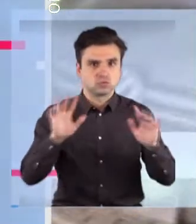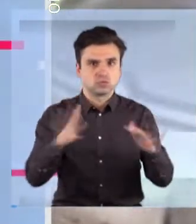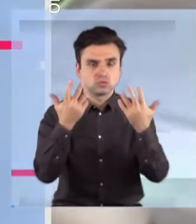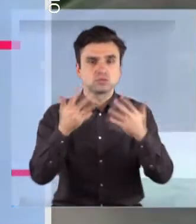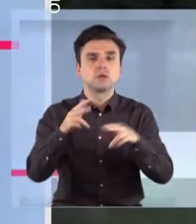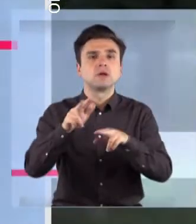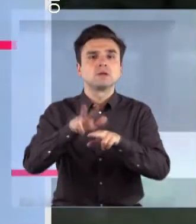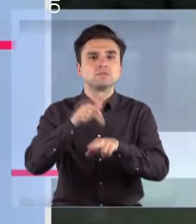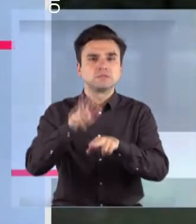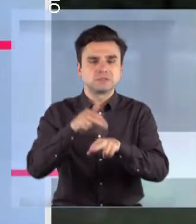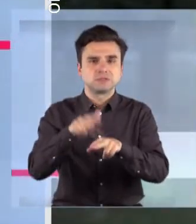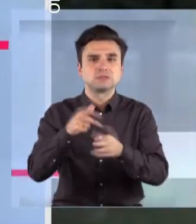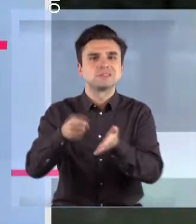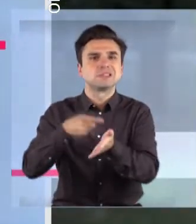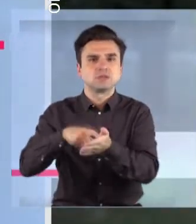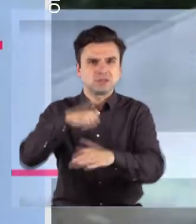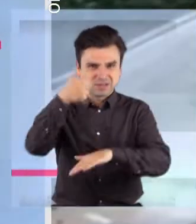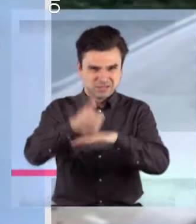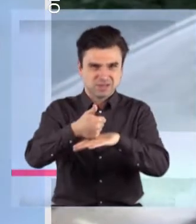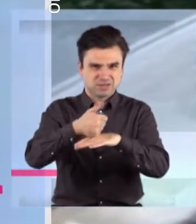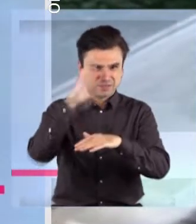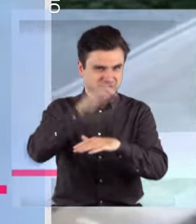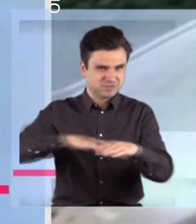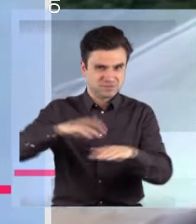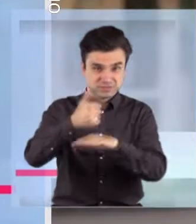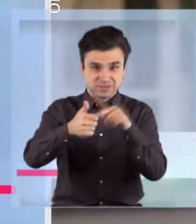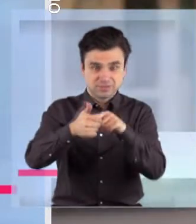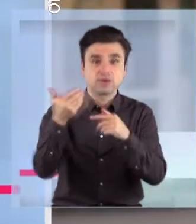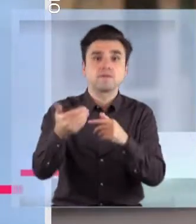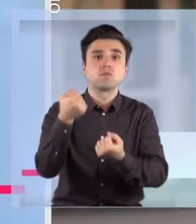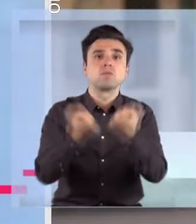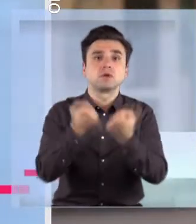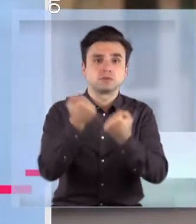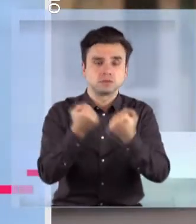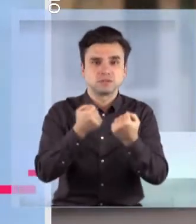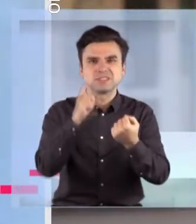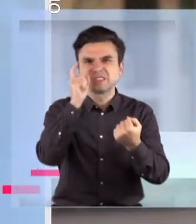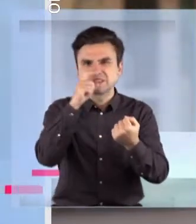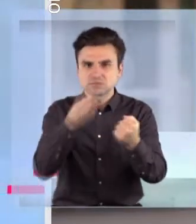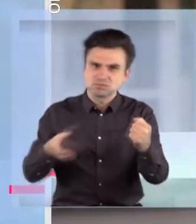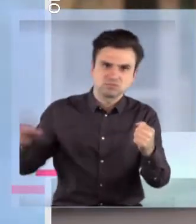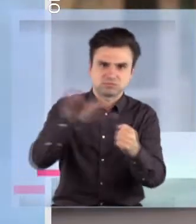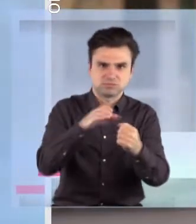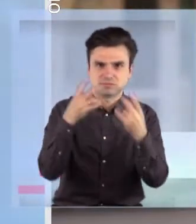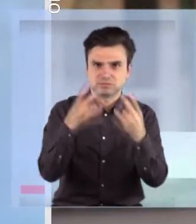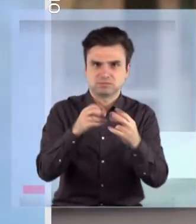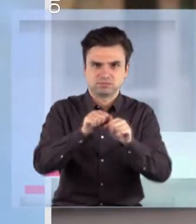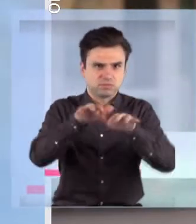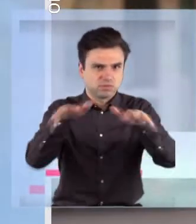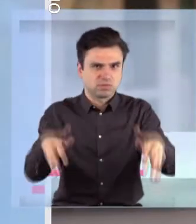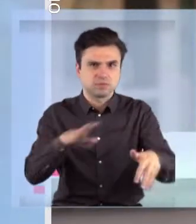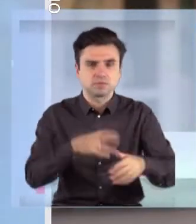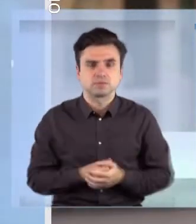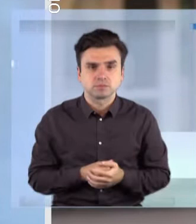Резонансна подія. Головному слідчому міста облили машину кислотою. Облили автомобіль правоохоронця